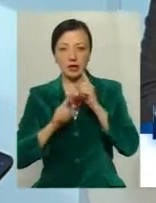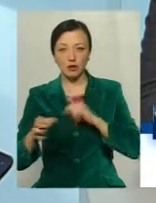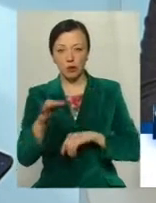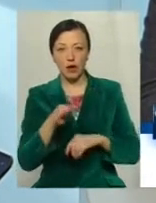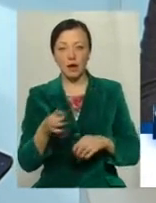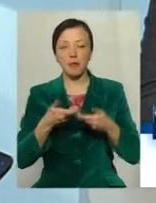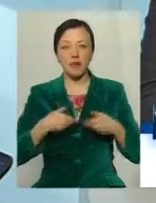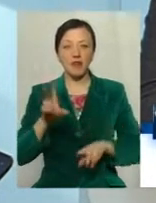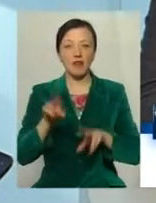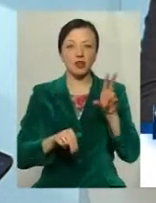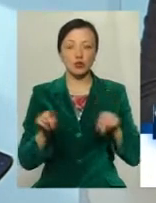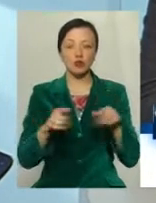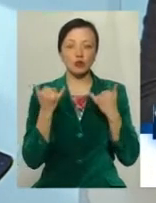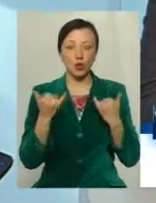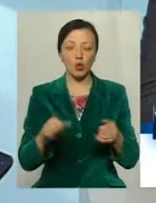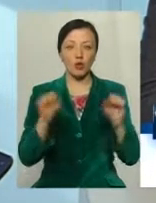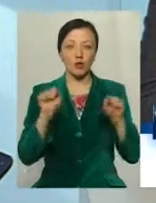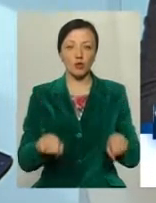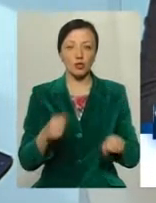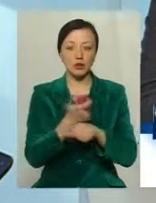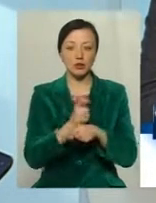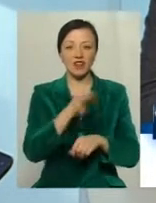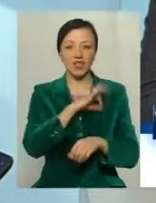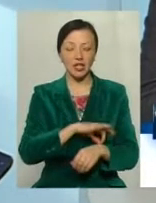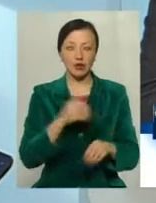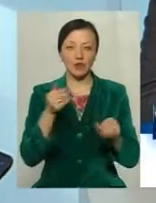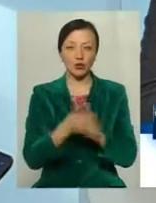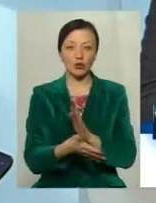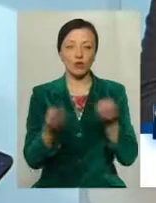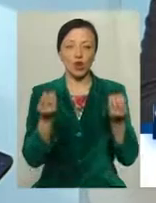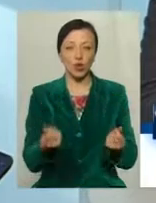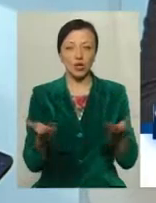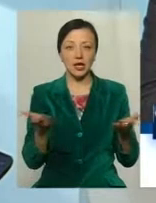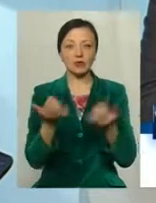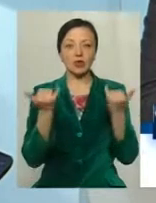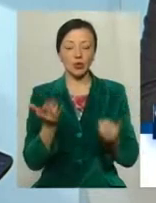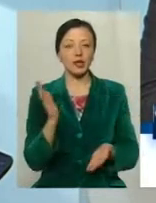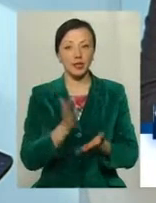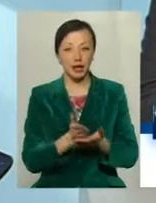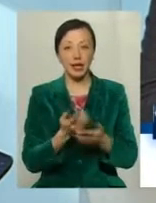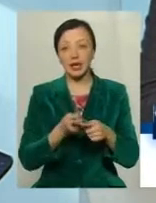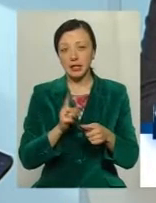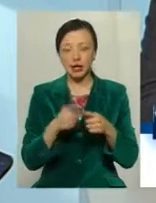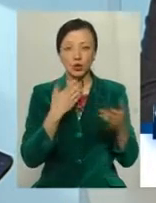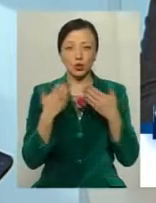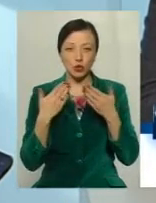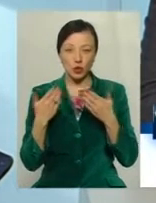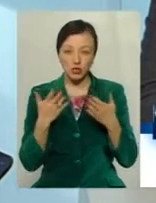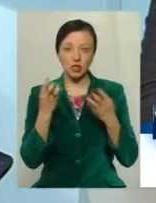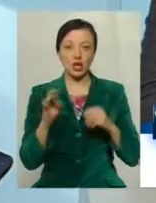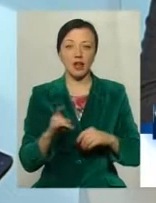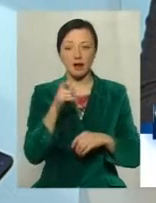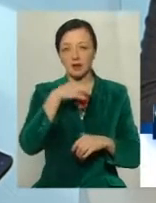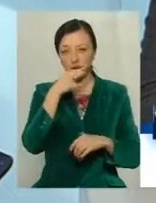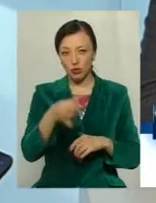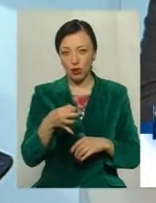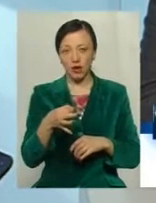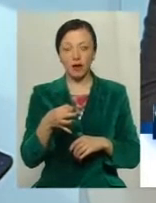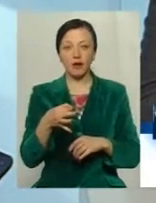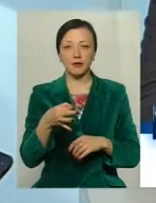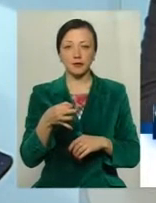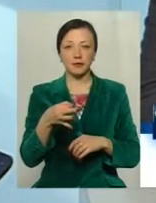мільйонів, яких капітальних видатків викладається, це викладається на очисні споруди. І це, безумовно, буде дуже великий скандал розгляду цього питання на сьогодні, як